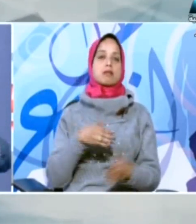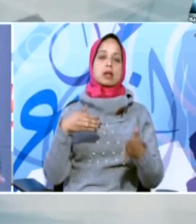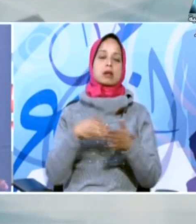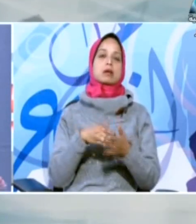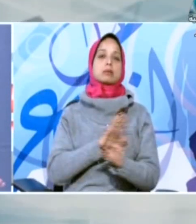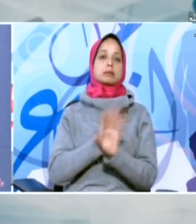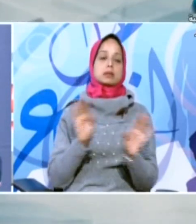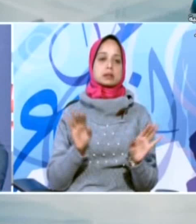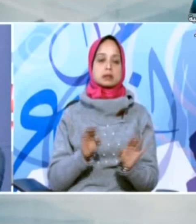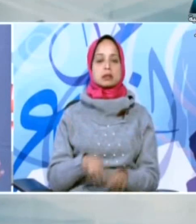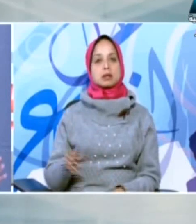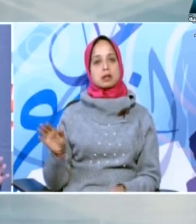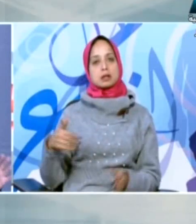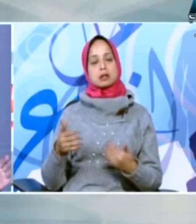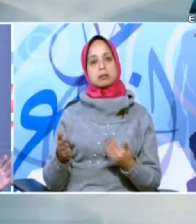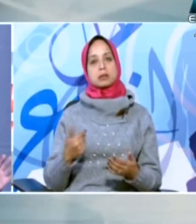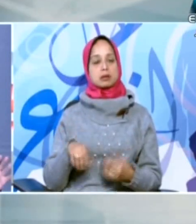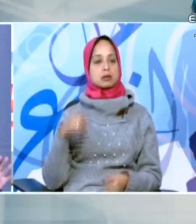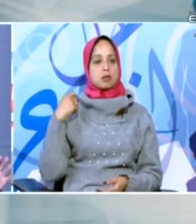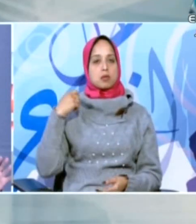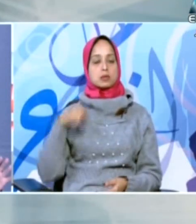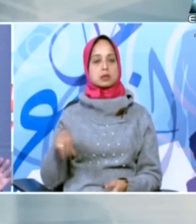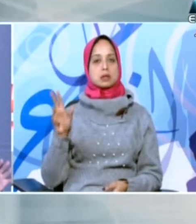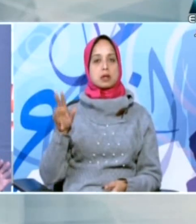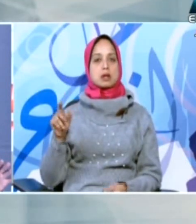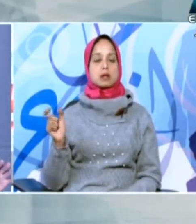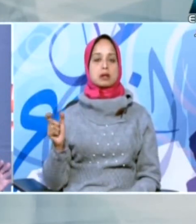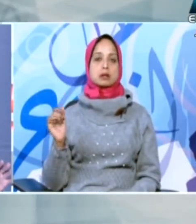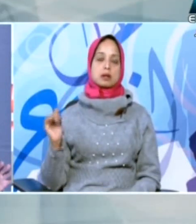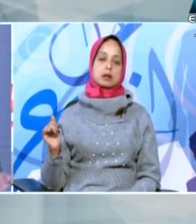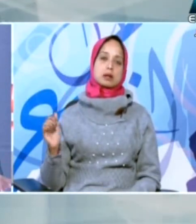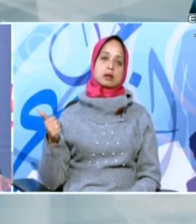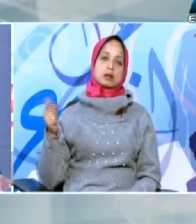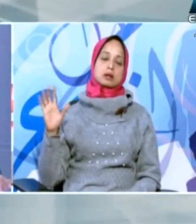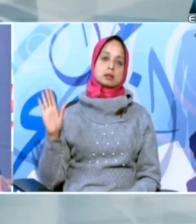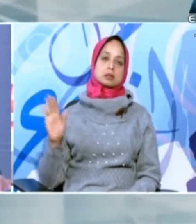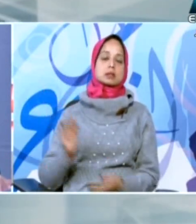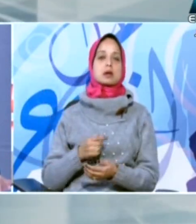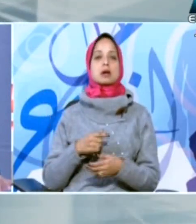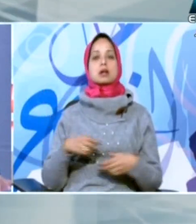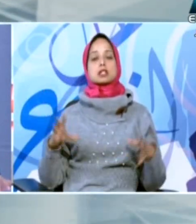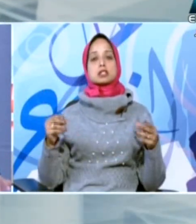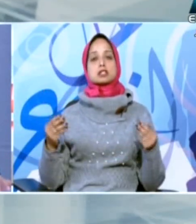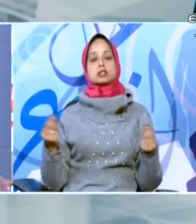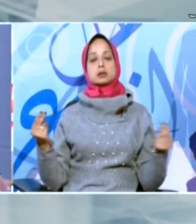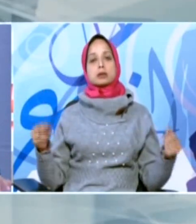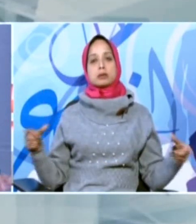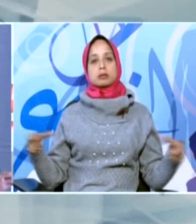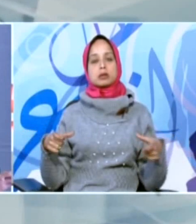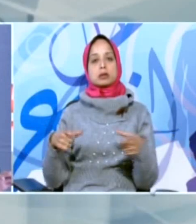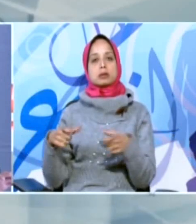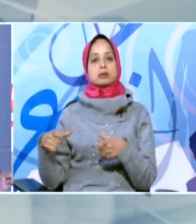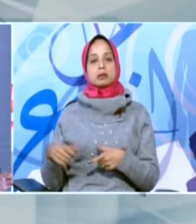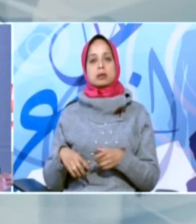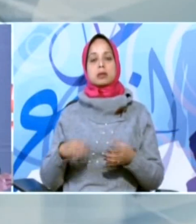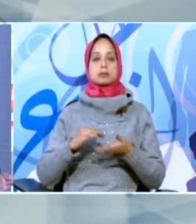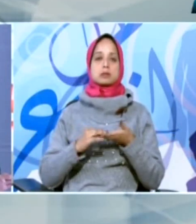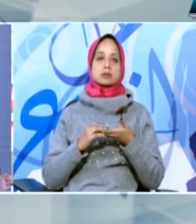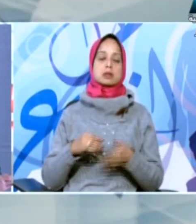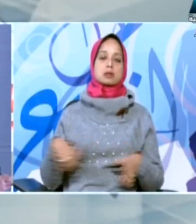وزاره النحاس، فقبل السفير لان وزاره النحاس هي وزاره الاغلبيه والتي تدعم قضيه الحلفاء وهي